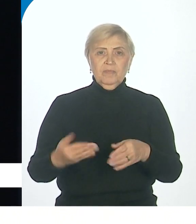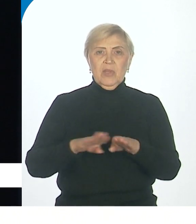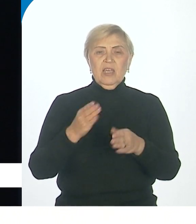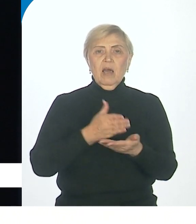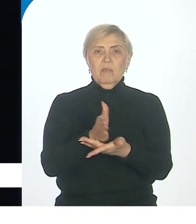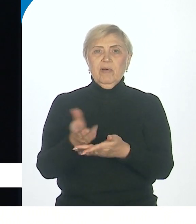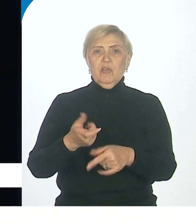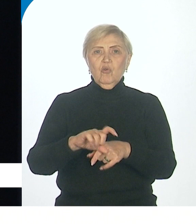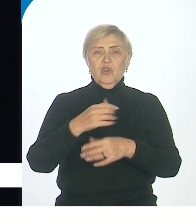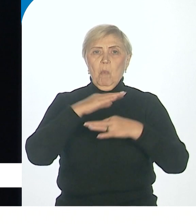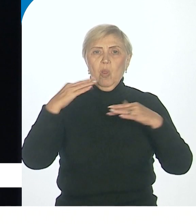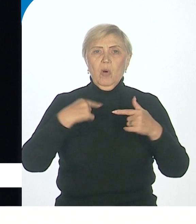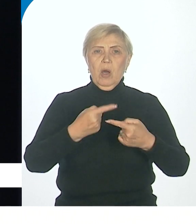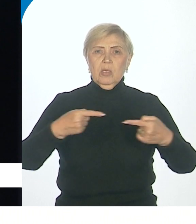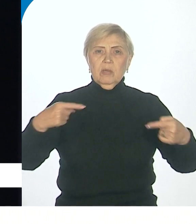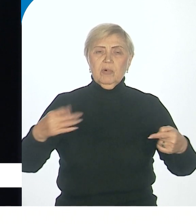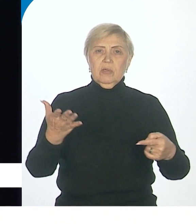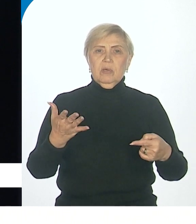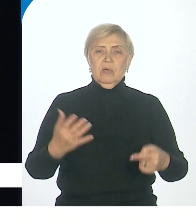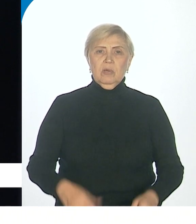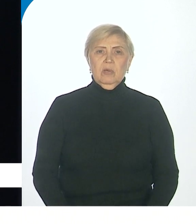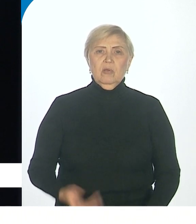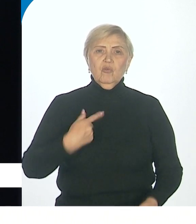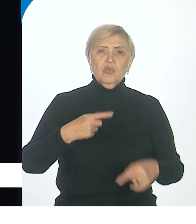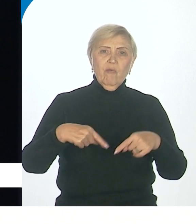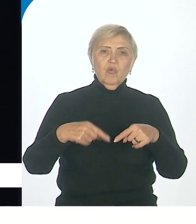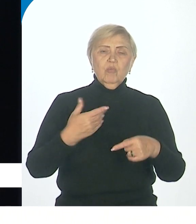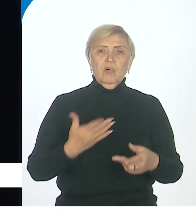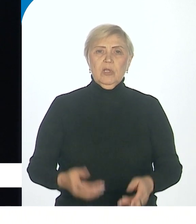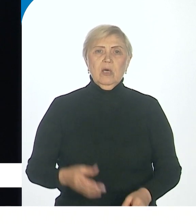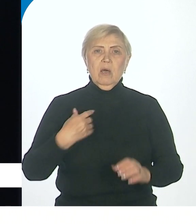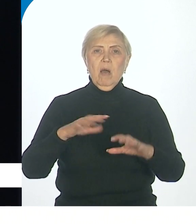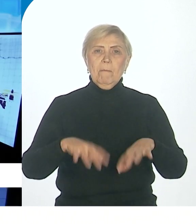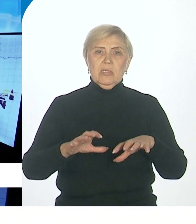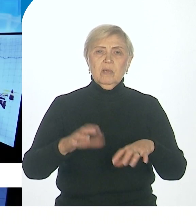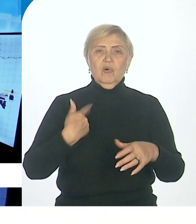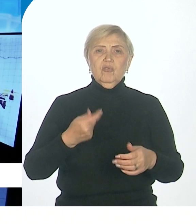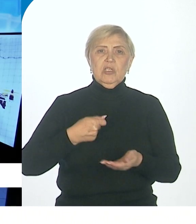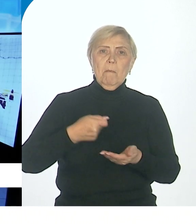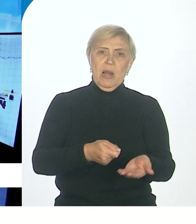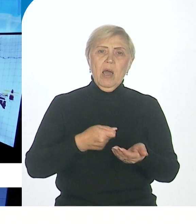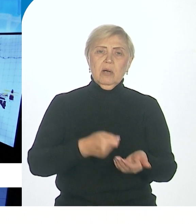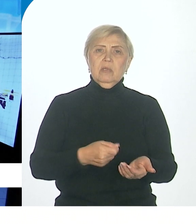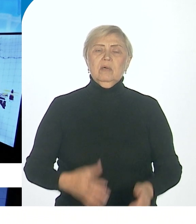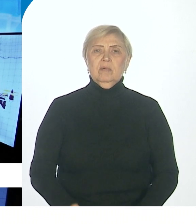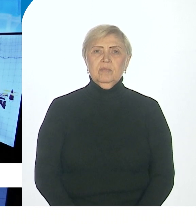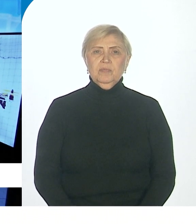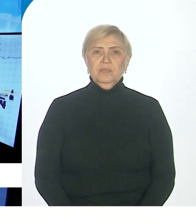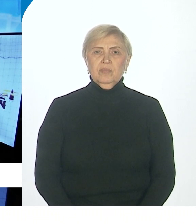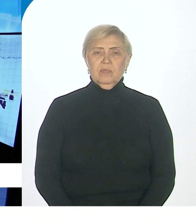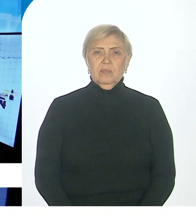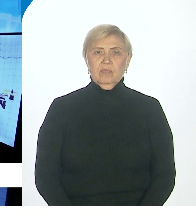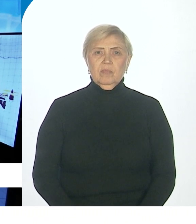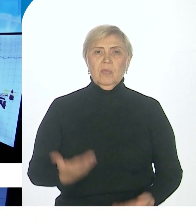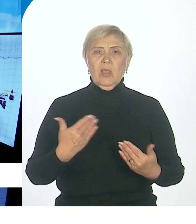много, разнообразных. Дрон-футбол, дрон-баскетбол, бильярд. То есть, это такие. Также